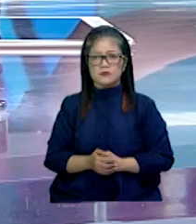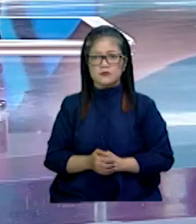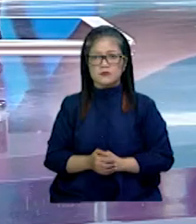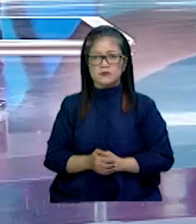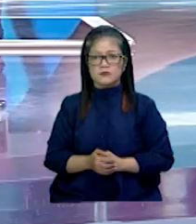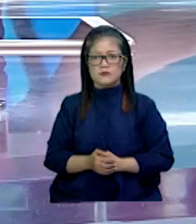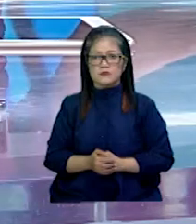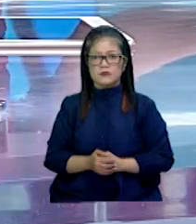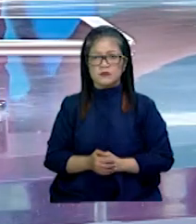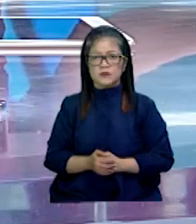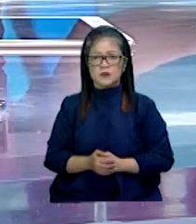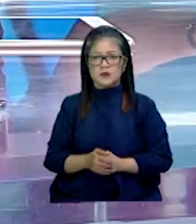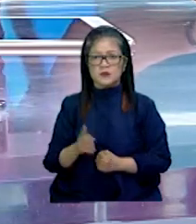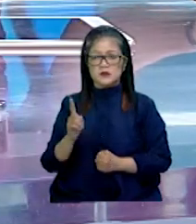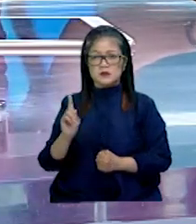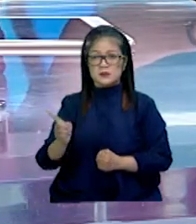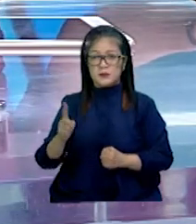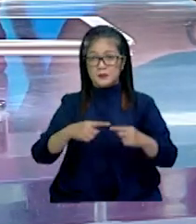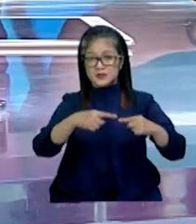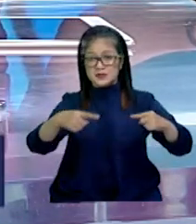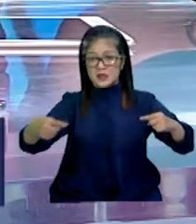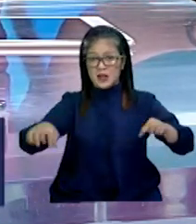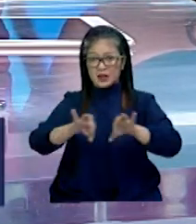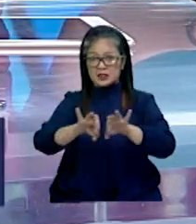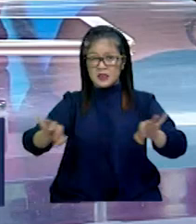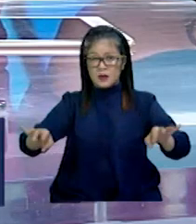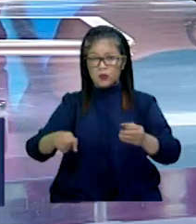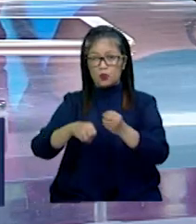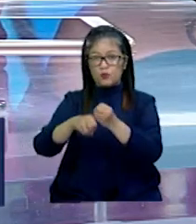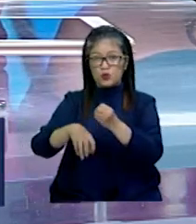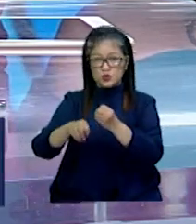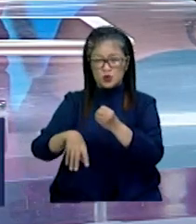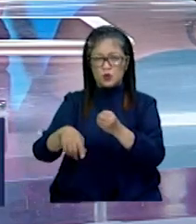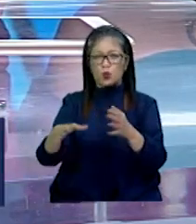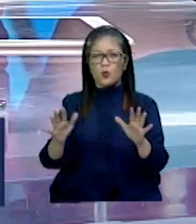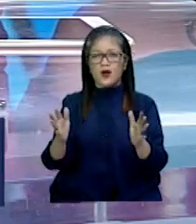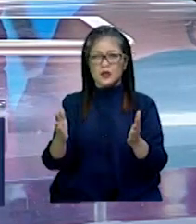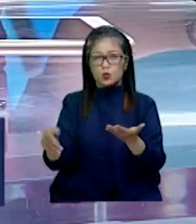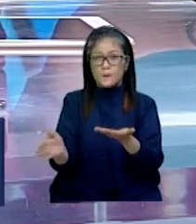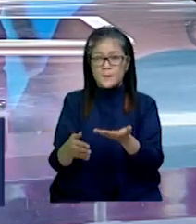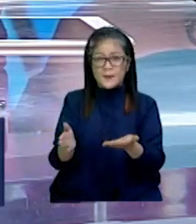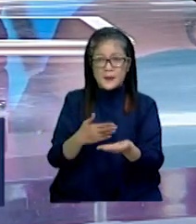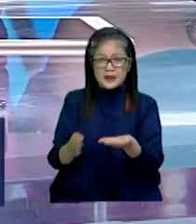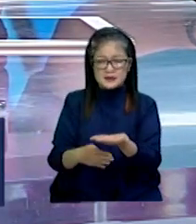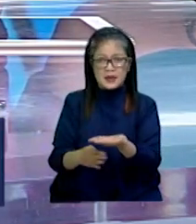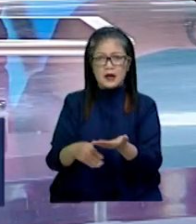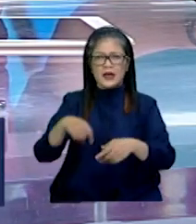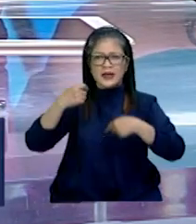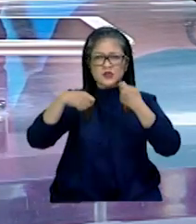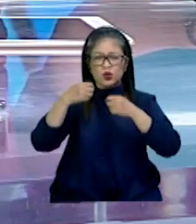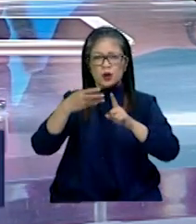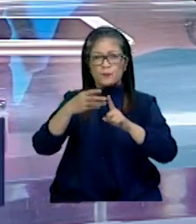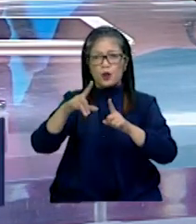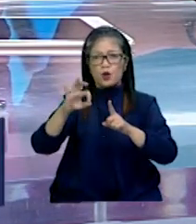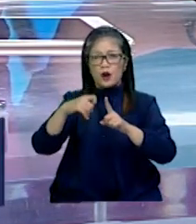Kita mulai informasi pertama, pemirsa. Diduga selang tabung gas bocor saat memasak sebuah restoran Jepang di kawasan Blok M, Kebayoran Baru, Jakarta Selatan